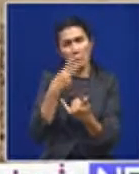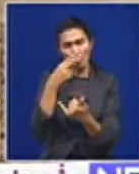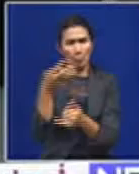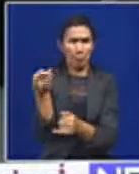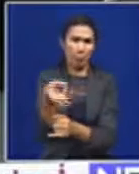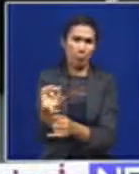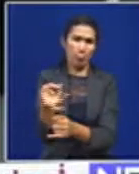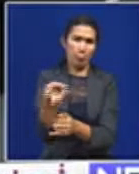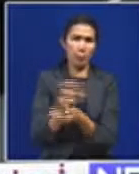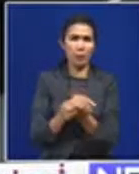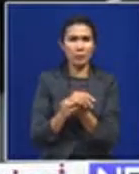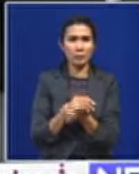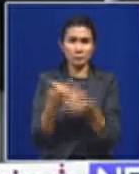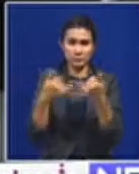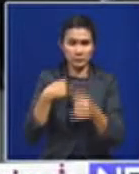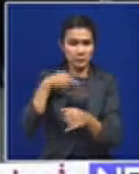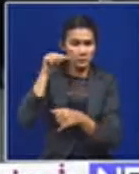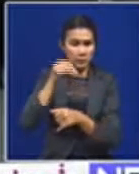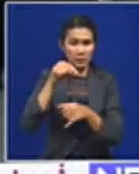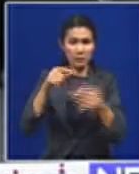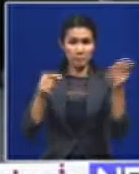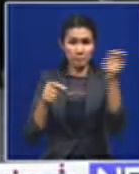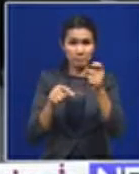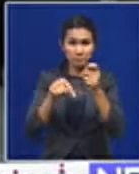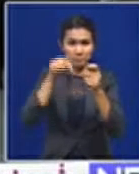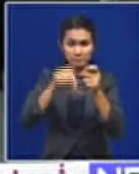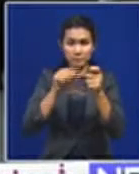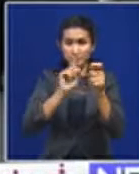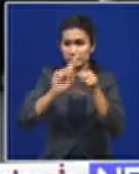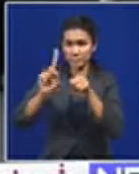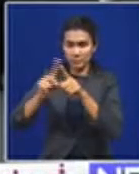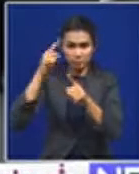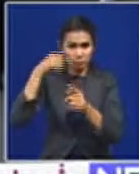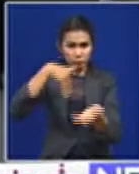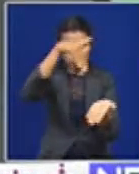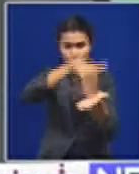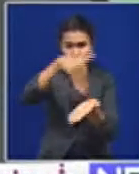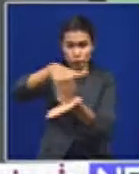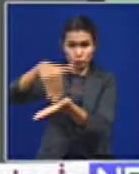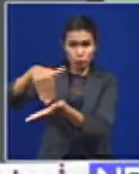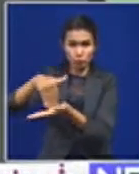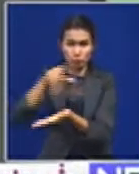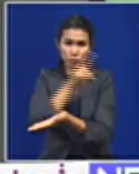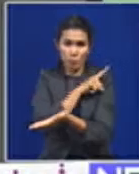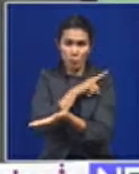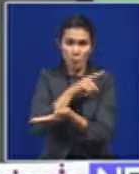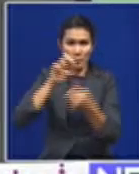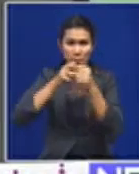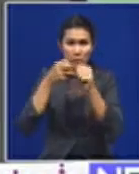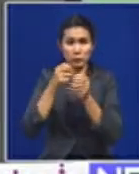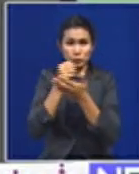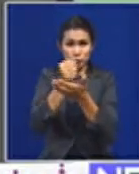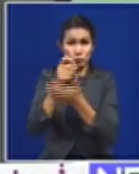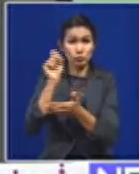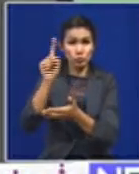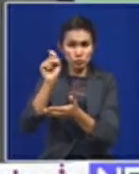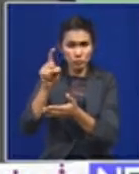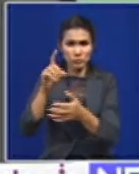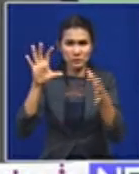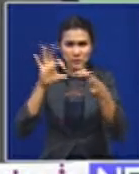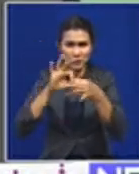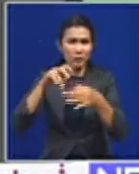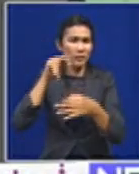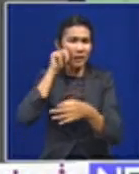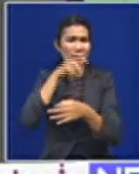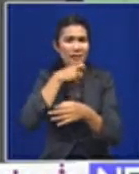น้อยขณะนี้ได้สั่งการให้ทุกอำเภอจัดตั้งศูนย์อำนวยการเฉพาะกิจป้องกันและแก้ไขปัญหาภัยแล้งและ